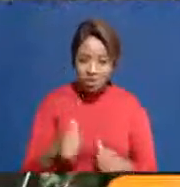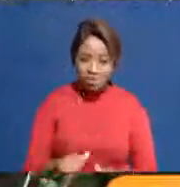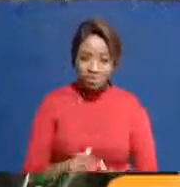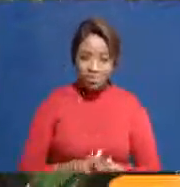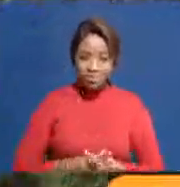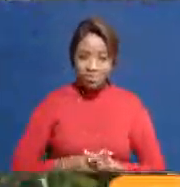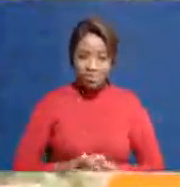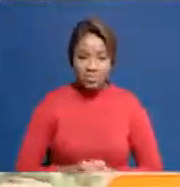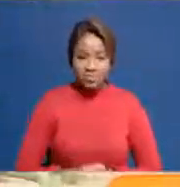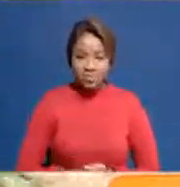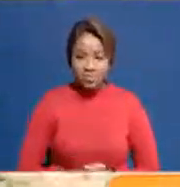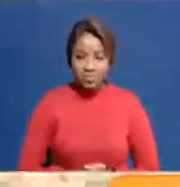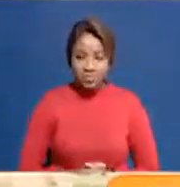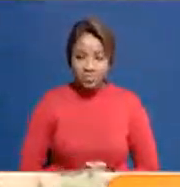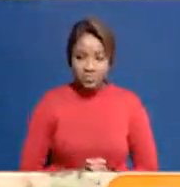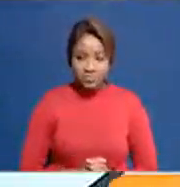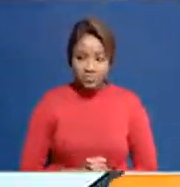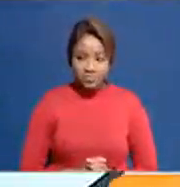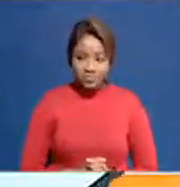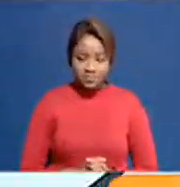Nipashe Wikendi.